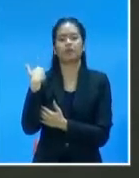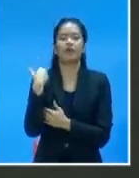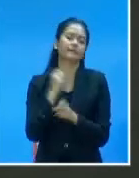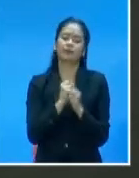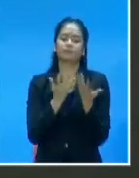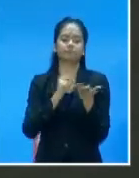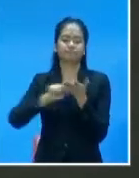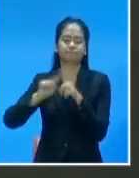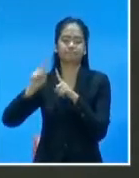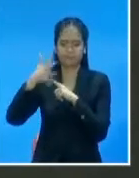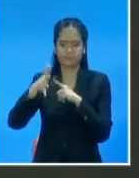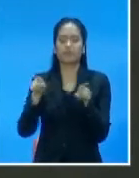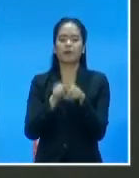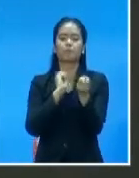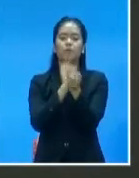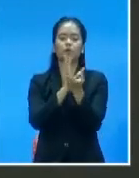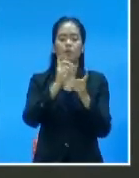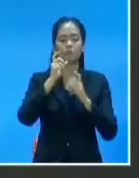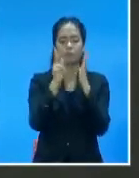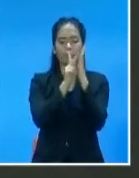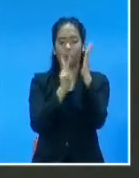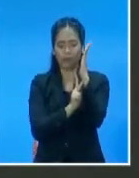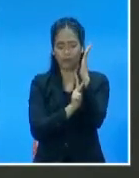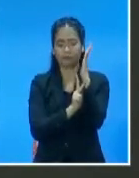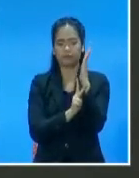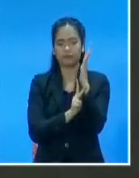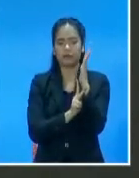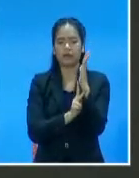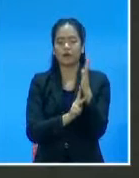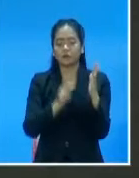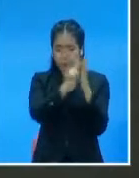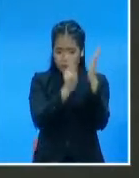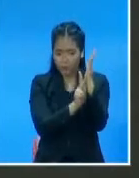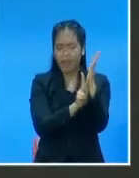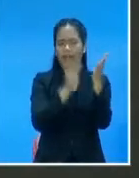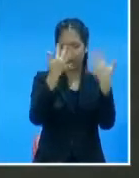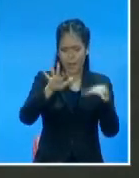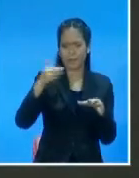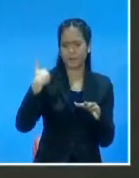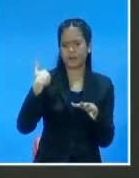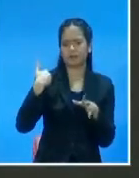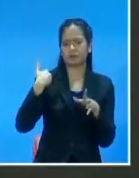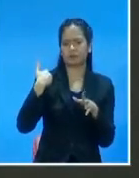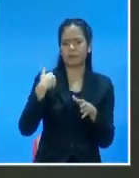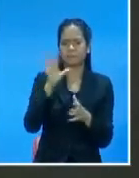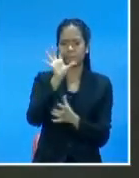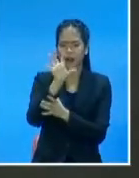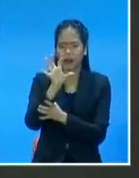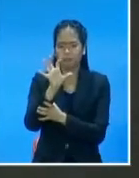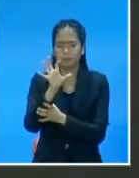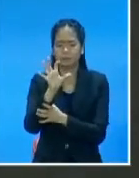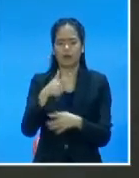ไม่ได้นั่นคืออันตรายของการใช้กฎหมายเพราะฉะนั้นกฎหมายจะต้องไม่สร้างภาระคำว่าไม่สร้างภาระก็คือไม่ทำอะไรที่มันไม่ควรจะ